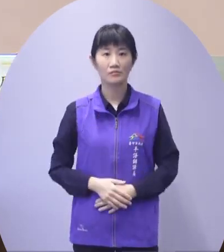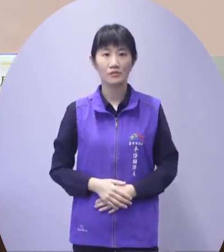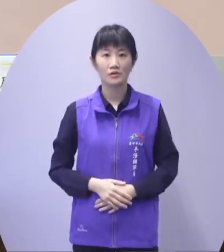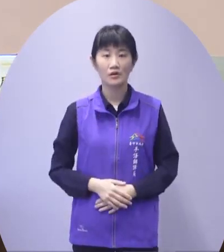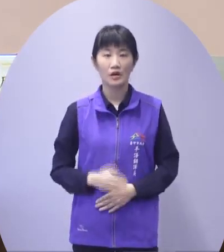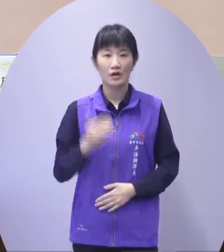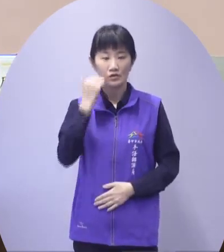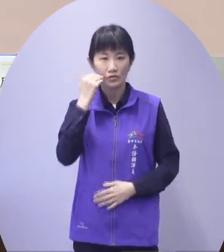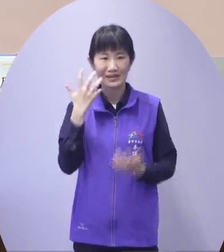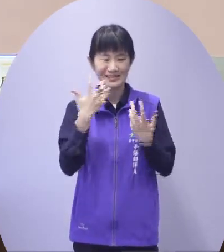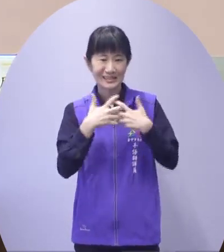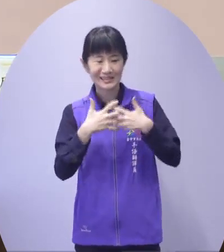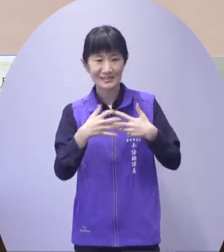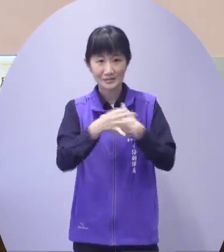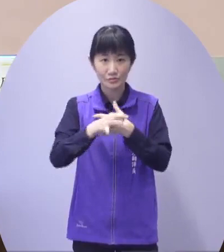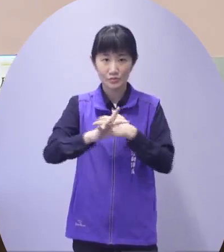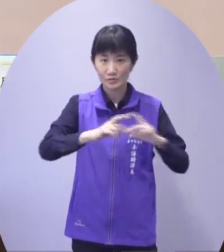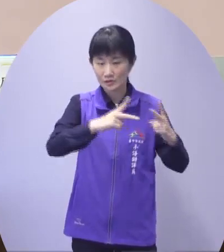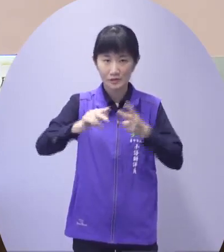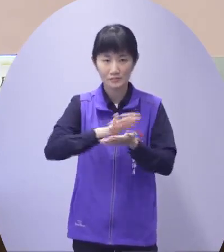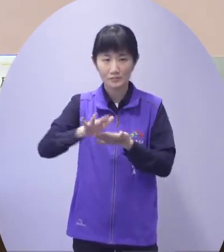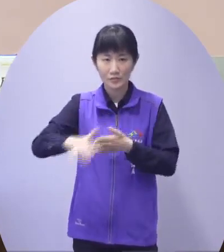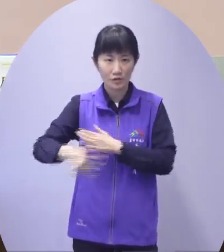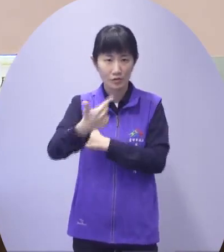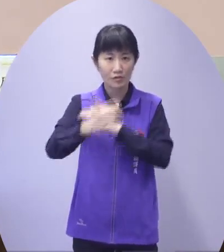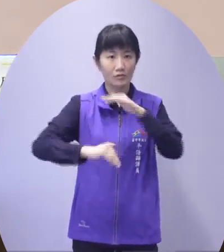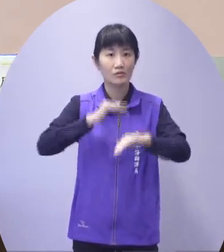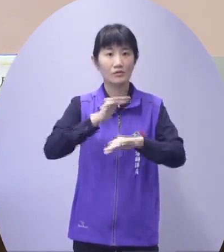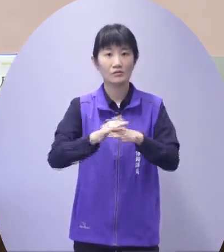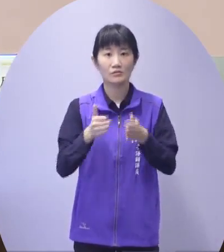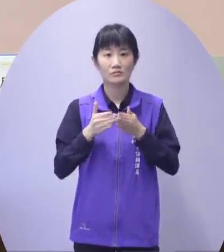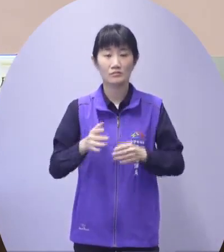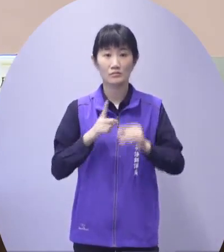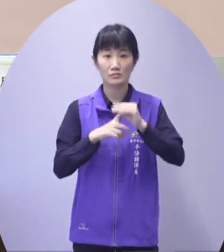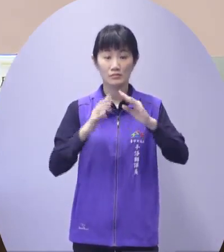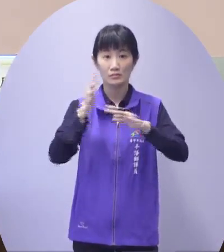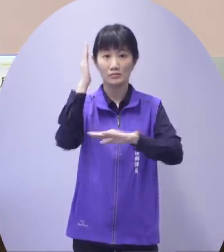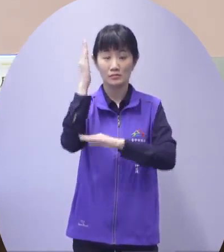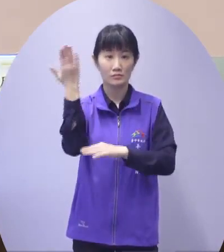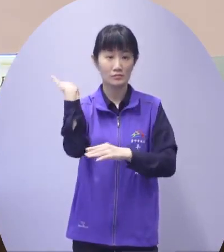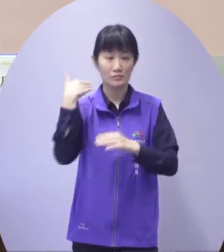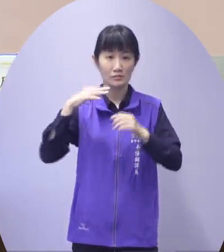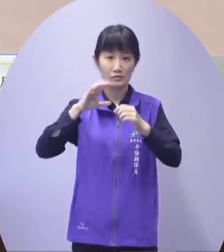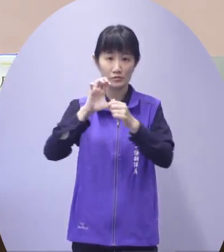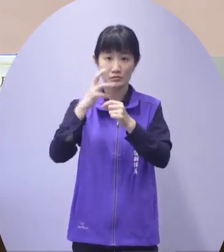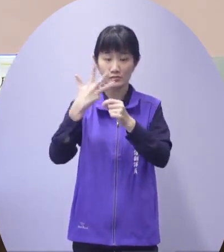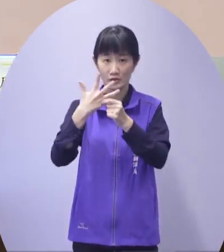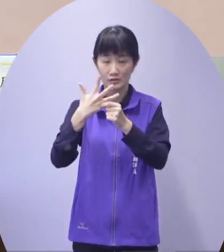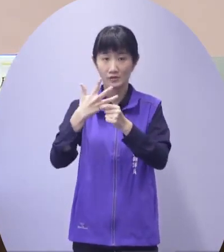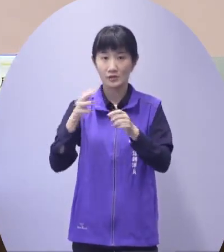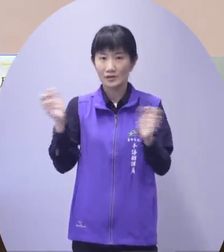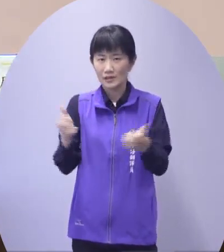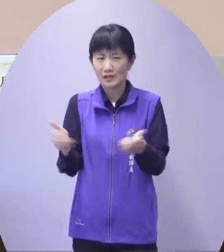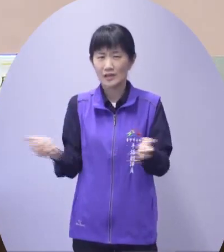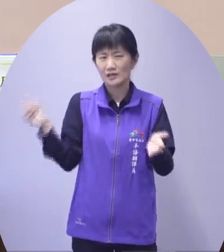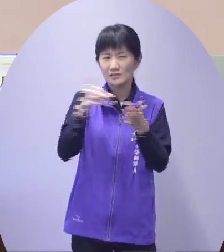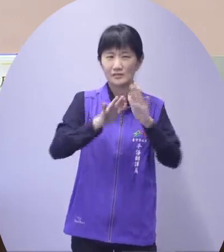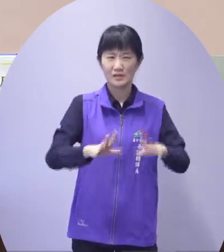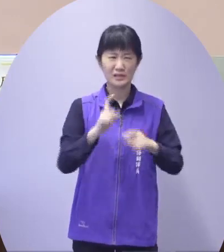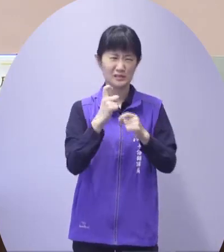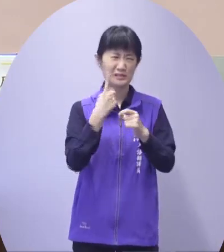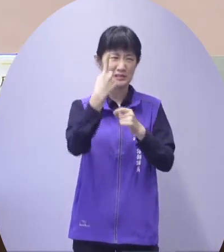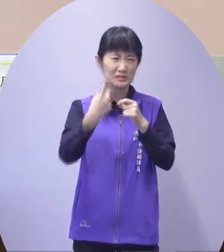要开工，完不了工的要完工。台中捷运从民国98年到现在已经盖了